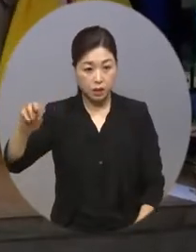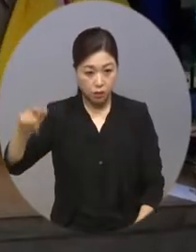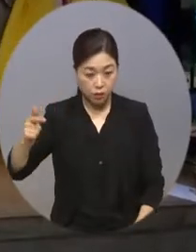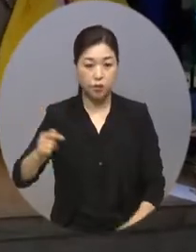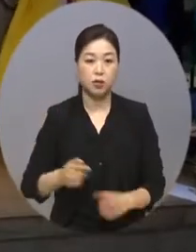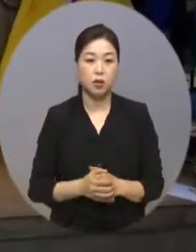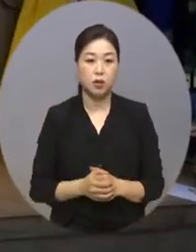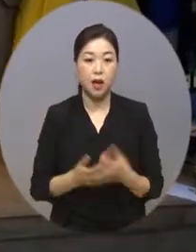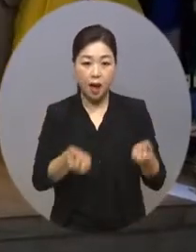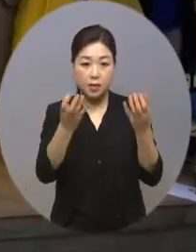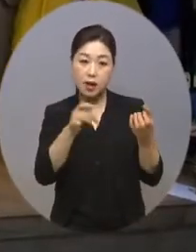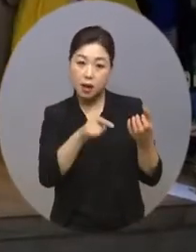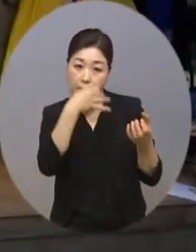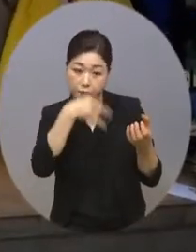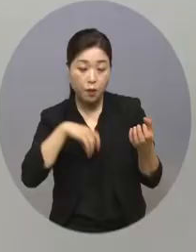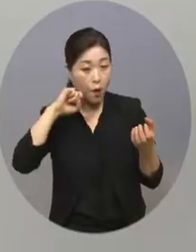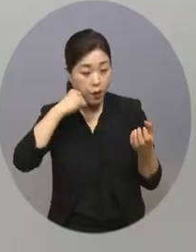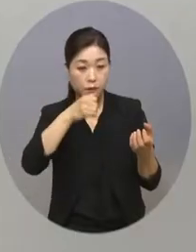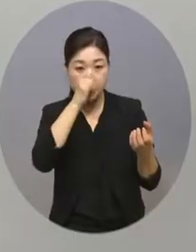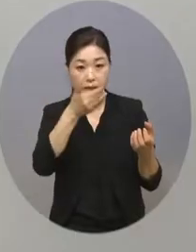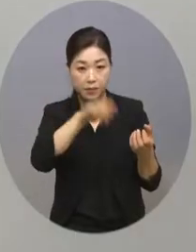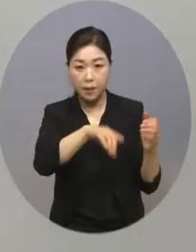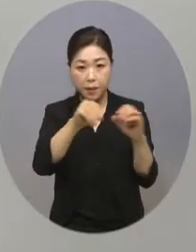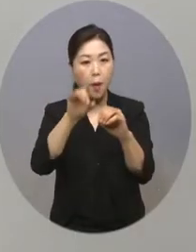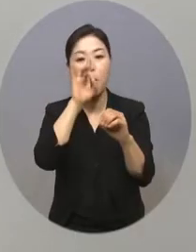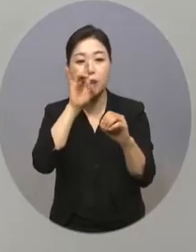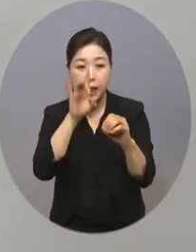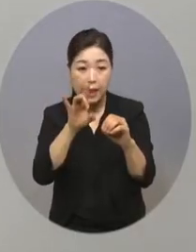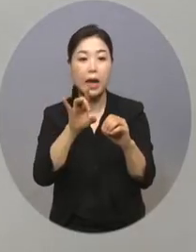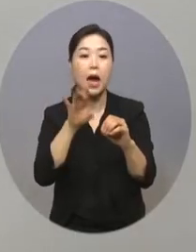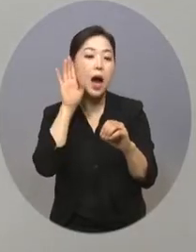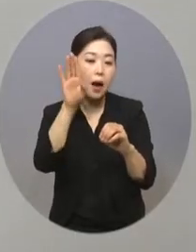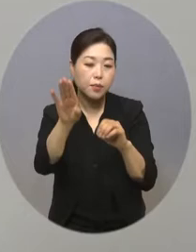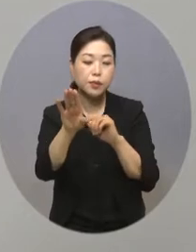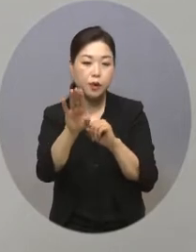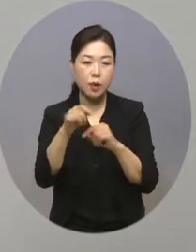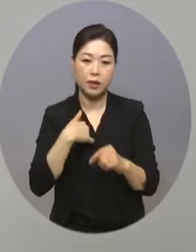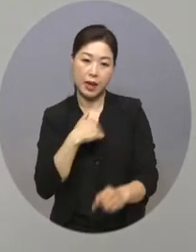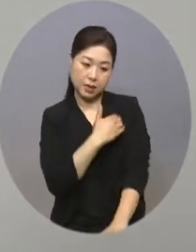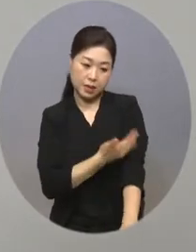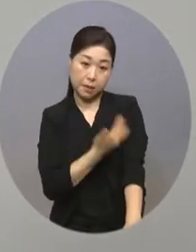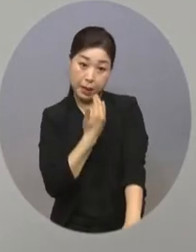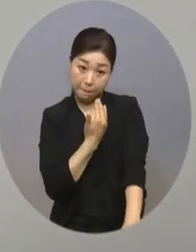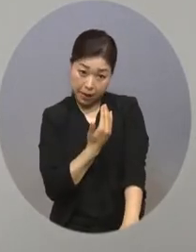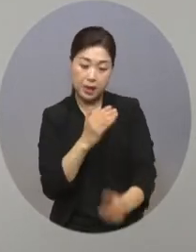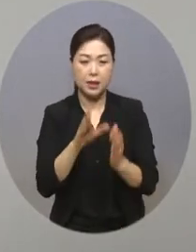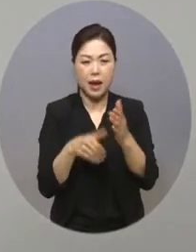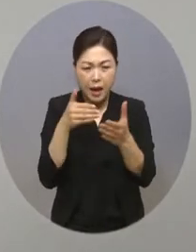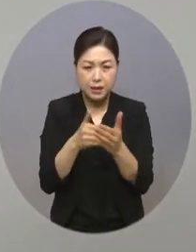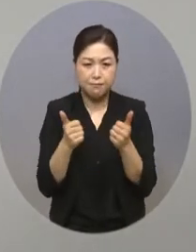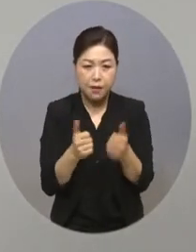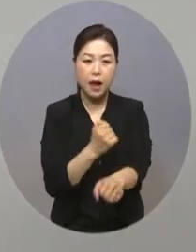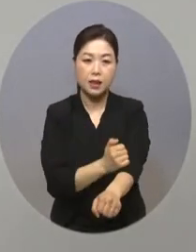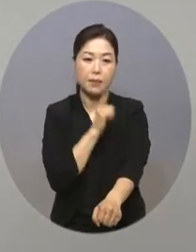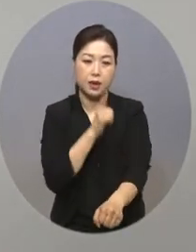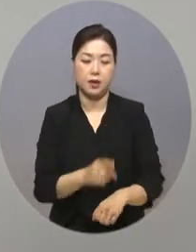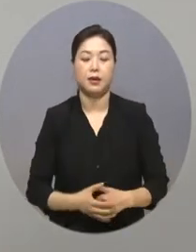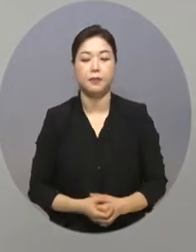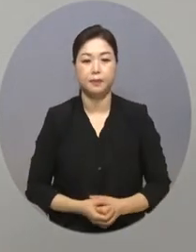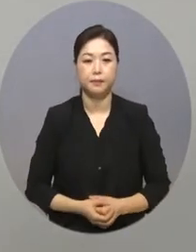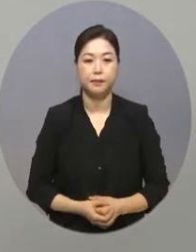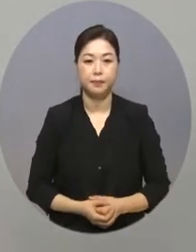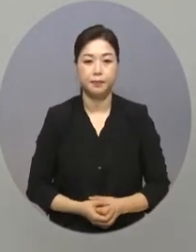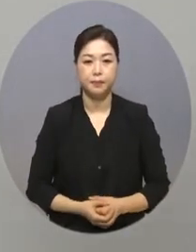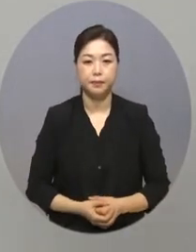모아 이 행사가 힘들고 어려워도 중단할 수 없다며 앞으로 할 수 있을 때까지 최선을 다하고 싶다고 밝혔습니다. 복지TV